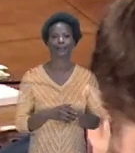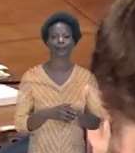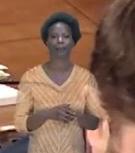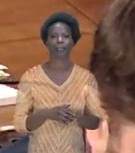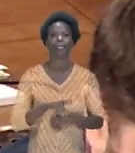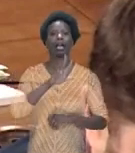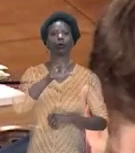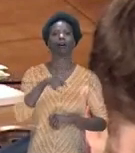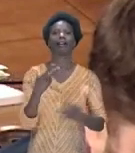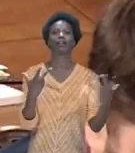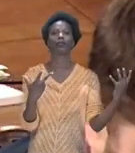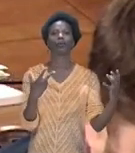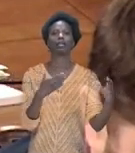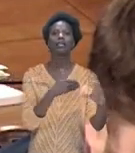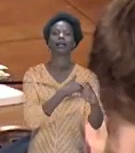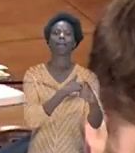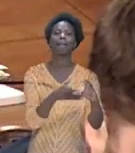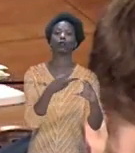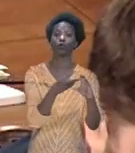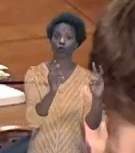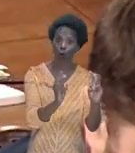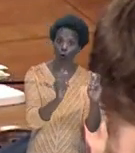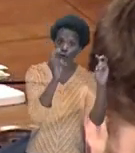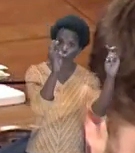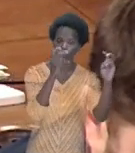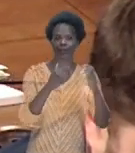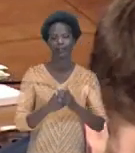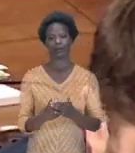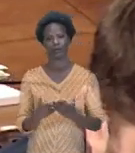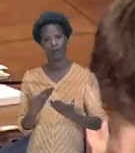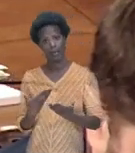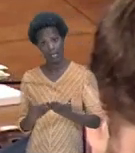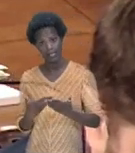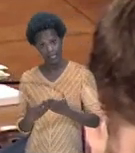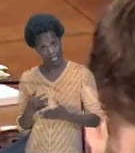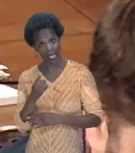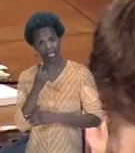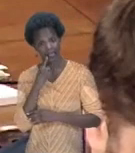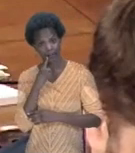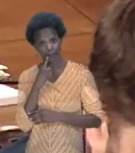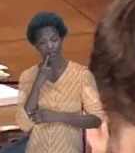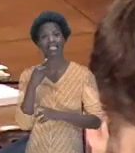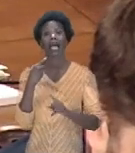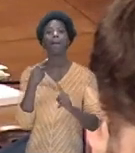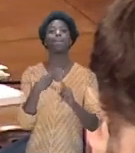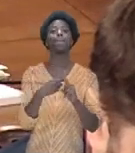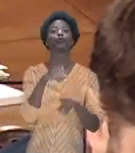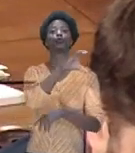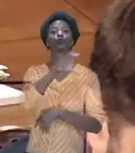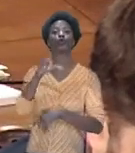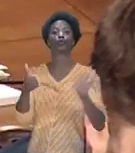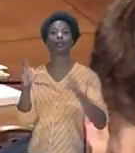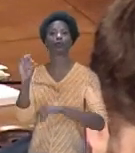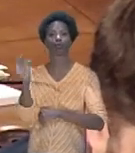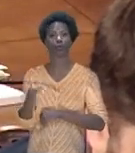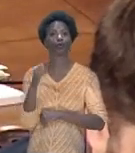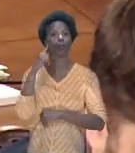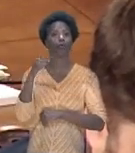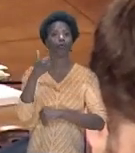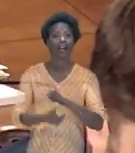3,8 millions d'euros, ce qui correspond à une hausse de plus 160% sur l'exercice